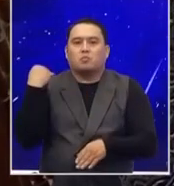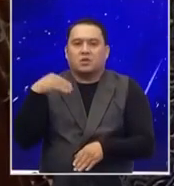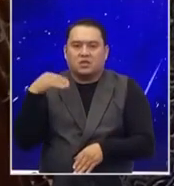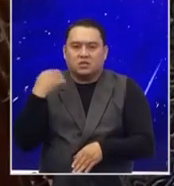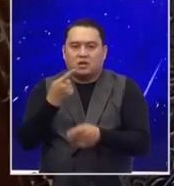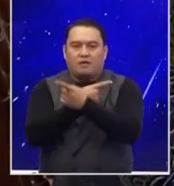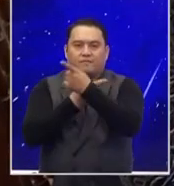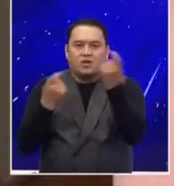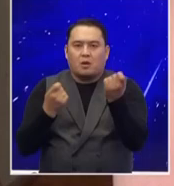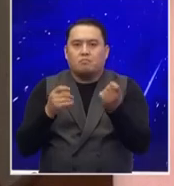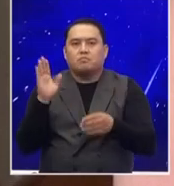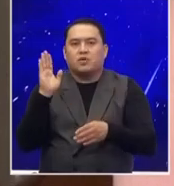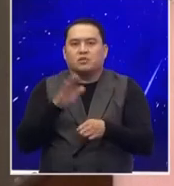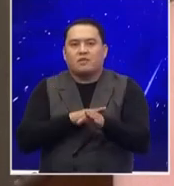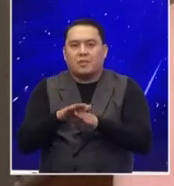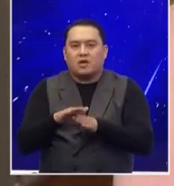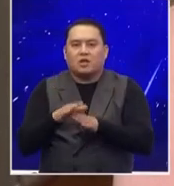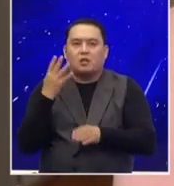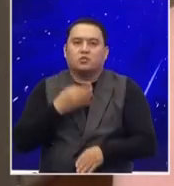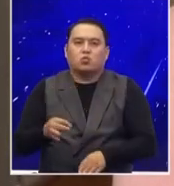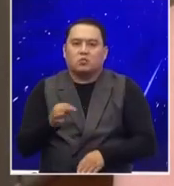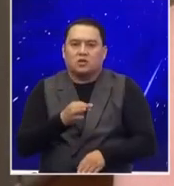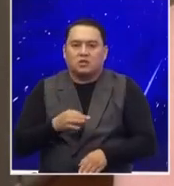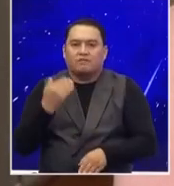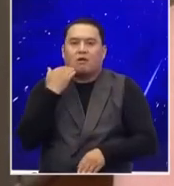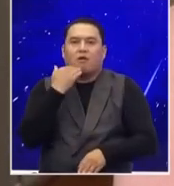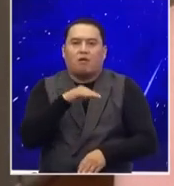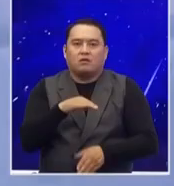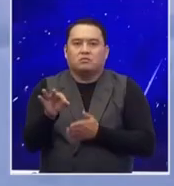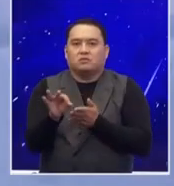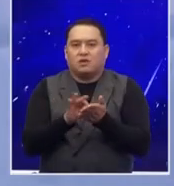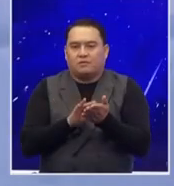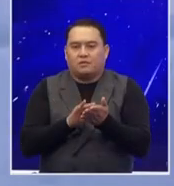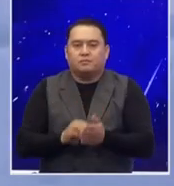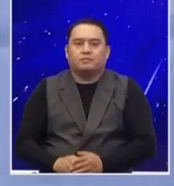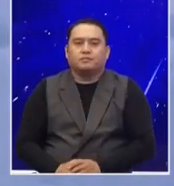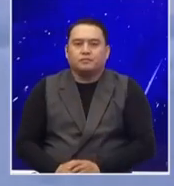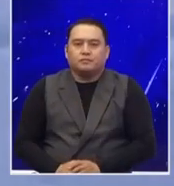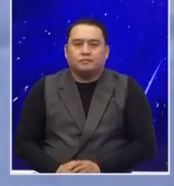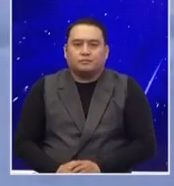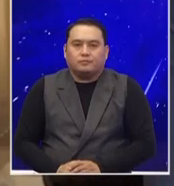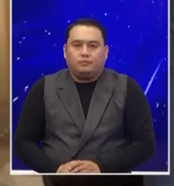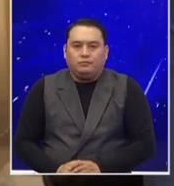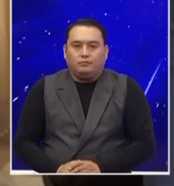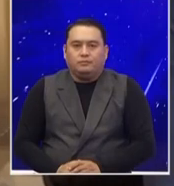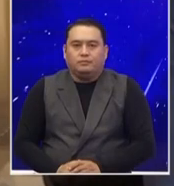страны, озвученные в послании, реализуются в ЖТСУском крае качественно и своевременно.